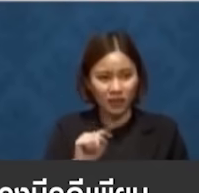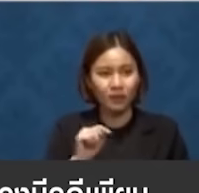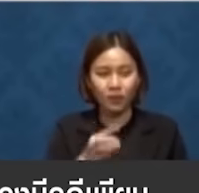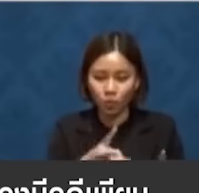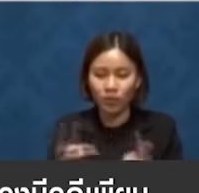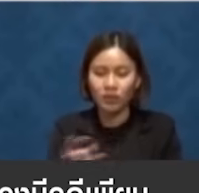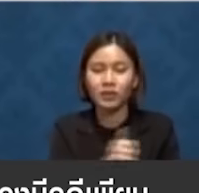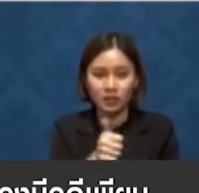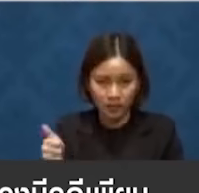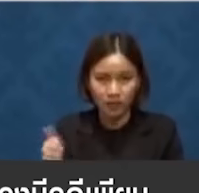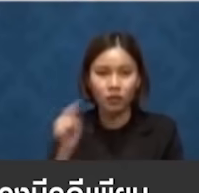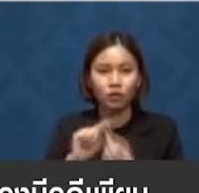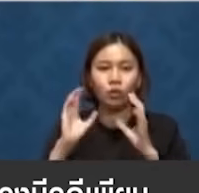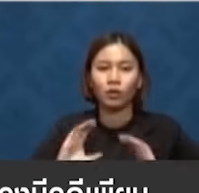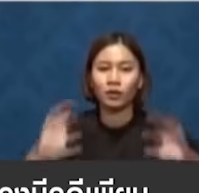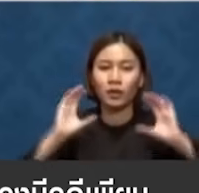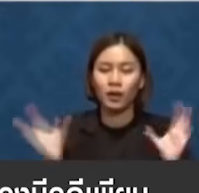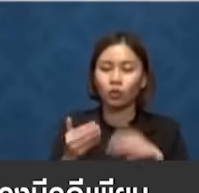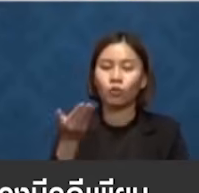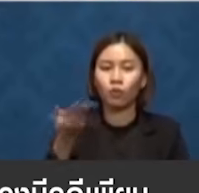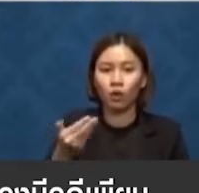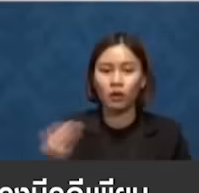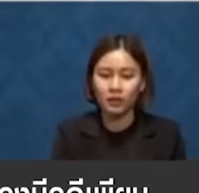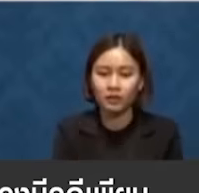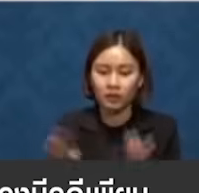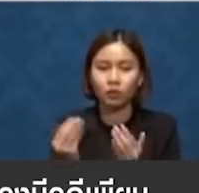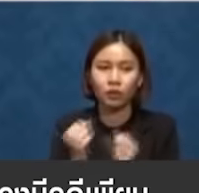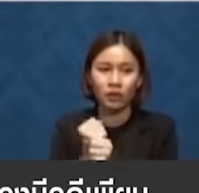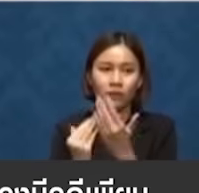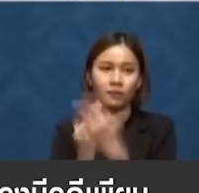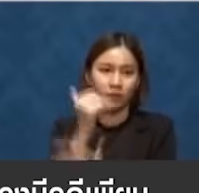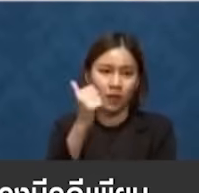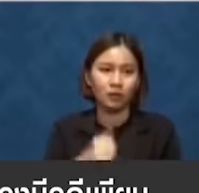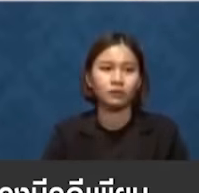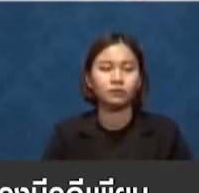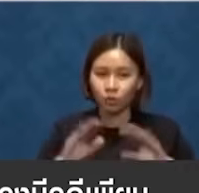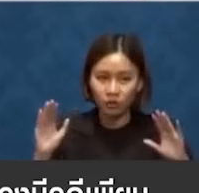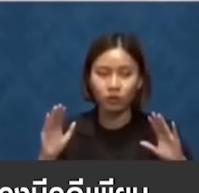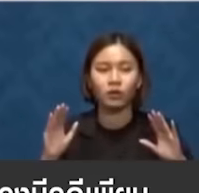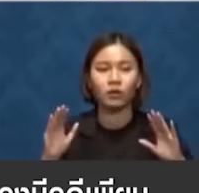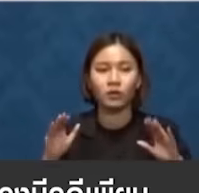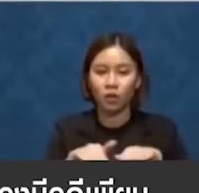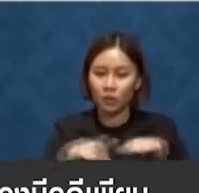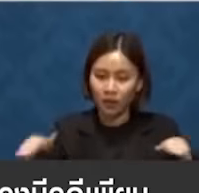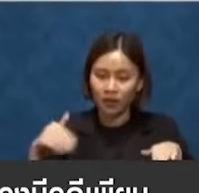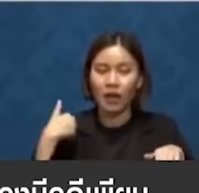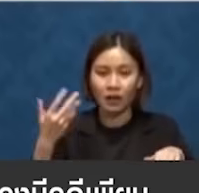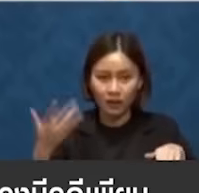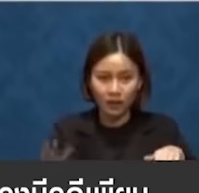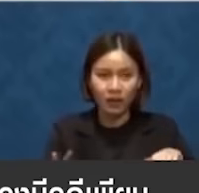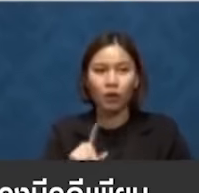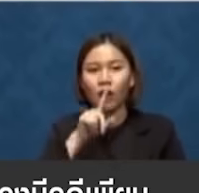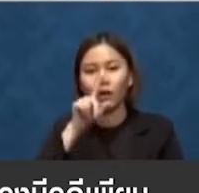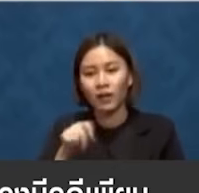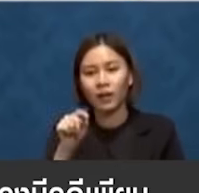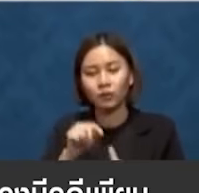ำเนินคดีจากผลพวงการแสดงออกทางการเมืองการชุมนุมการเรียกร้องการวิจารณ์ต่อต้านอำนาจรัฐยกเว้น